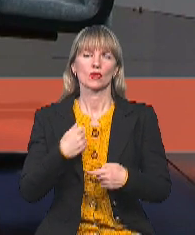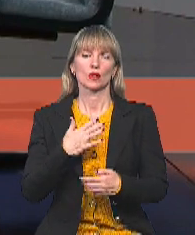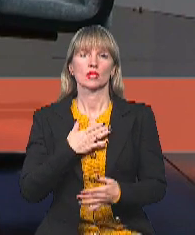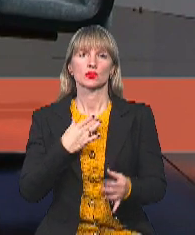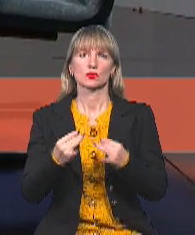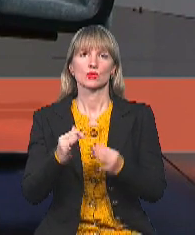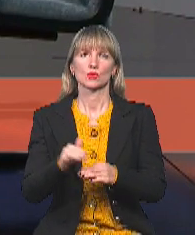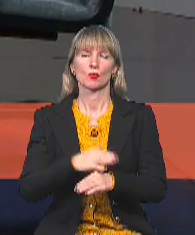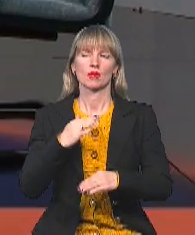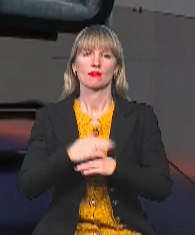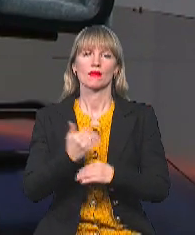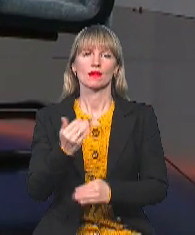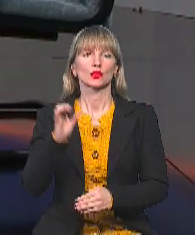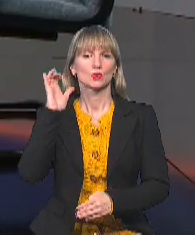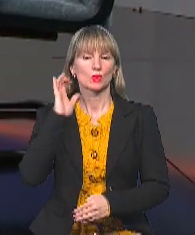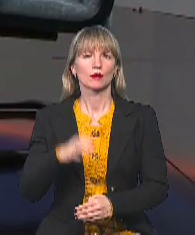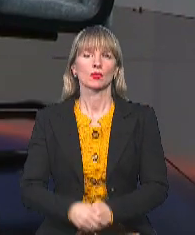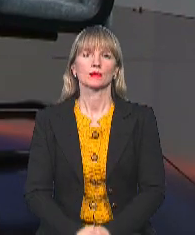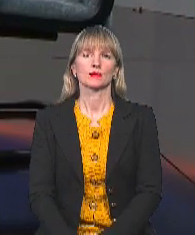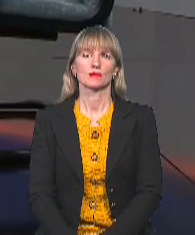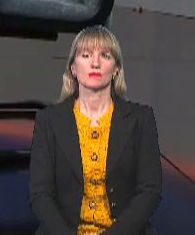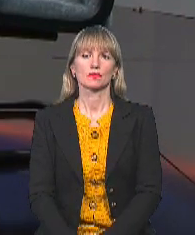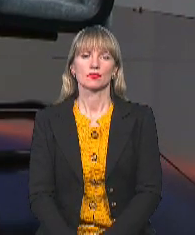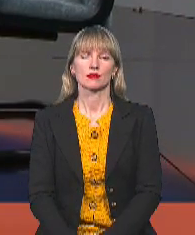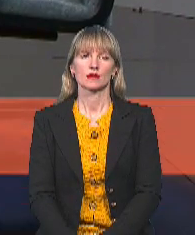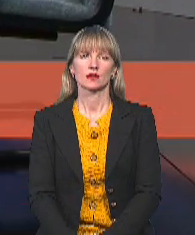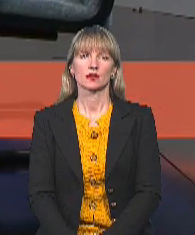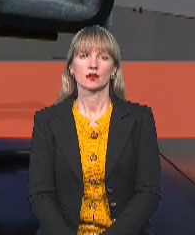нашої бесіди. Добрий вечір, ми вас слухаємо.